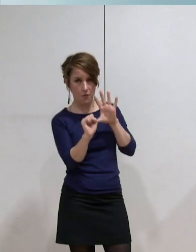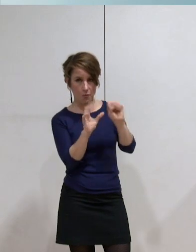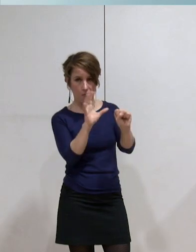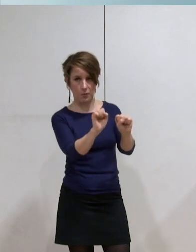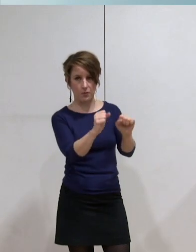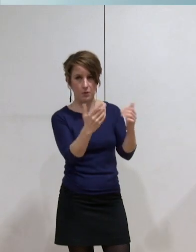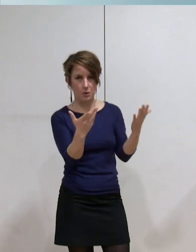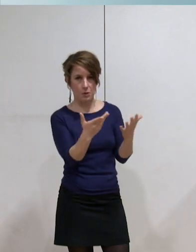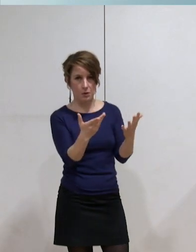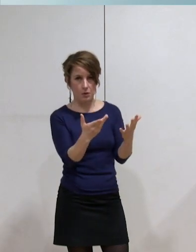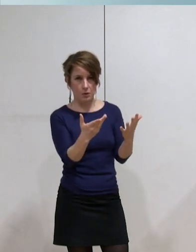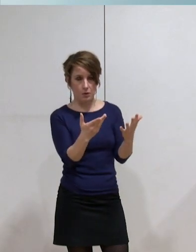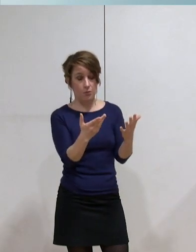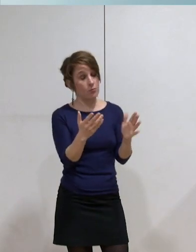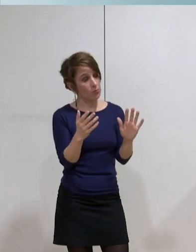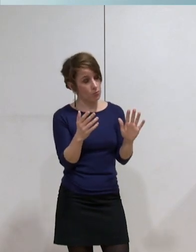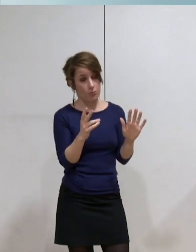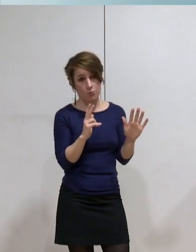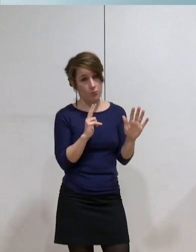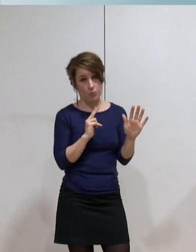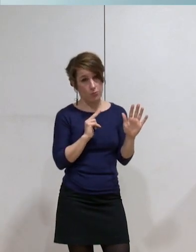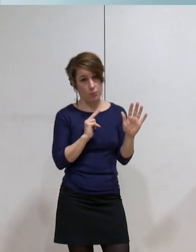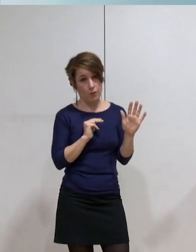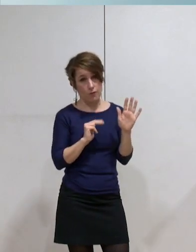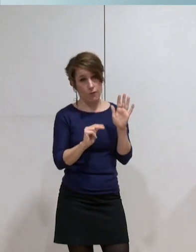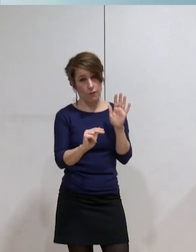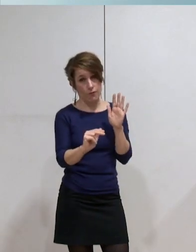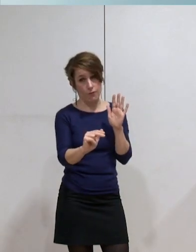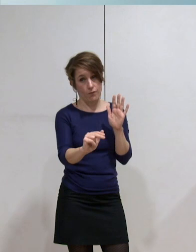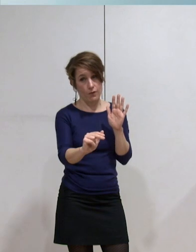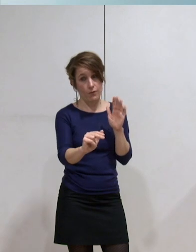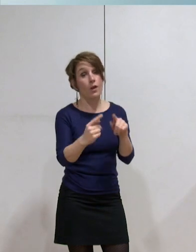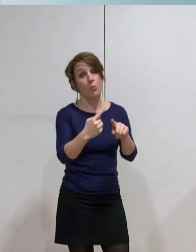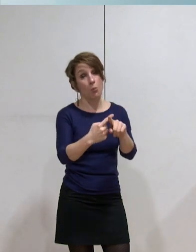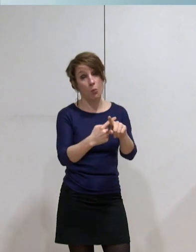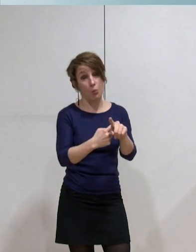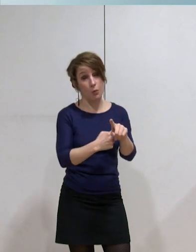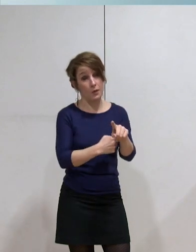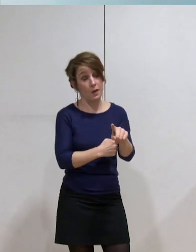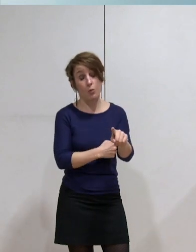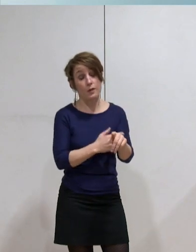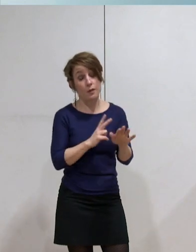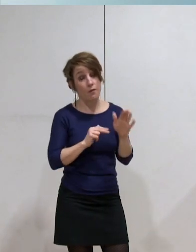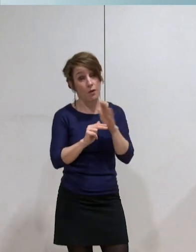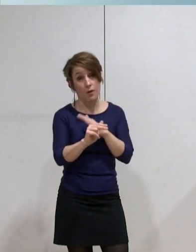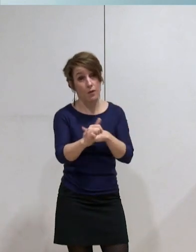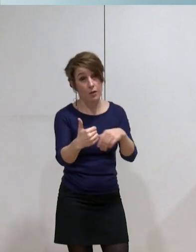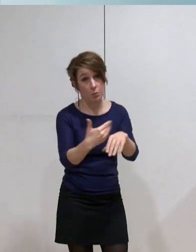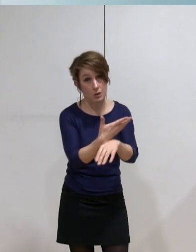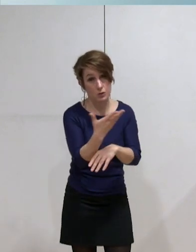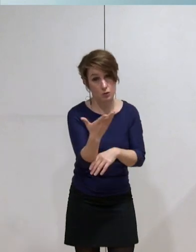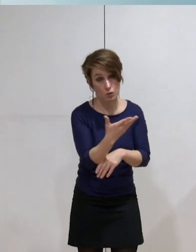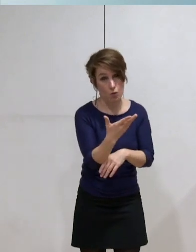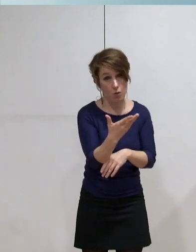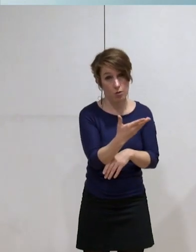allons assister certes de manière graduelle mais qu'il est probable que nous allons assister à